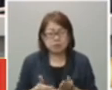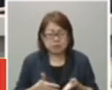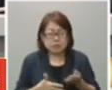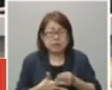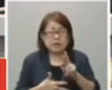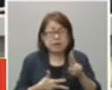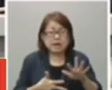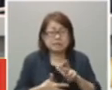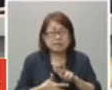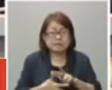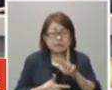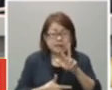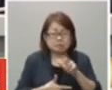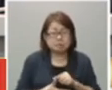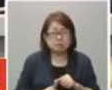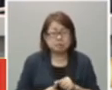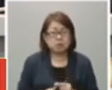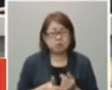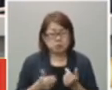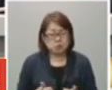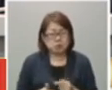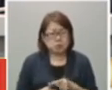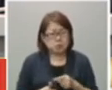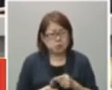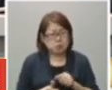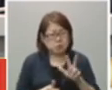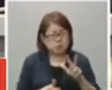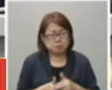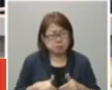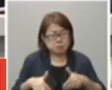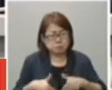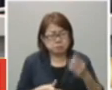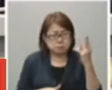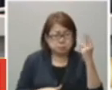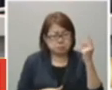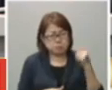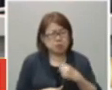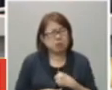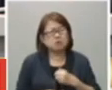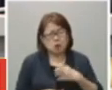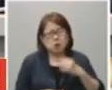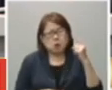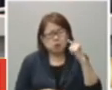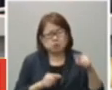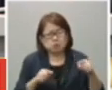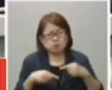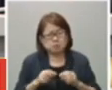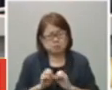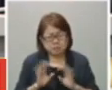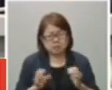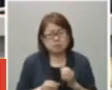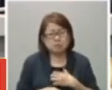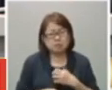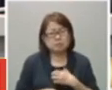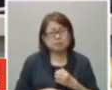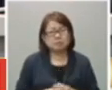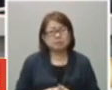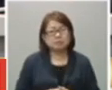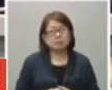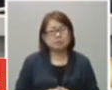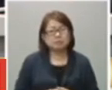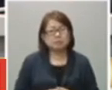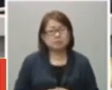ครับเป็นเรื่องที่พี่น้องประชาชนจะต้องการคำตอบที่ชัดเจน